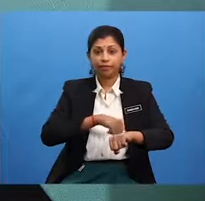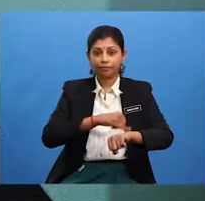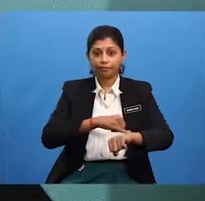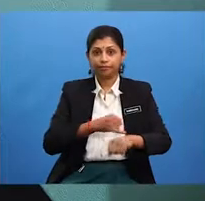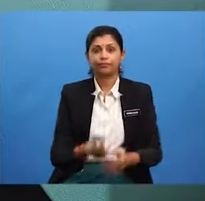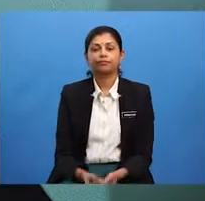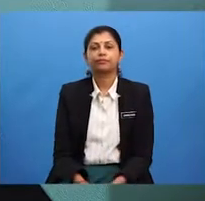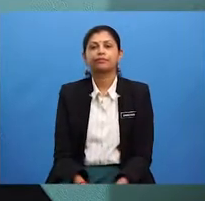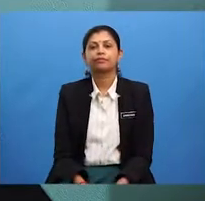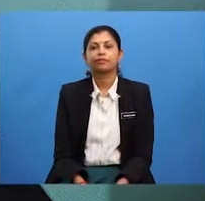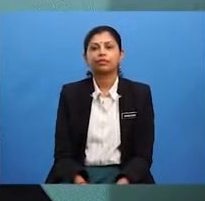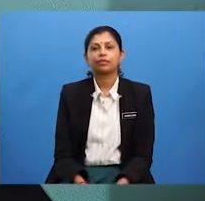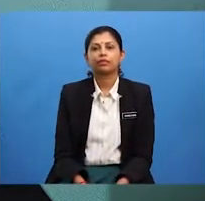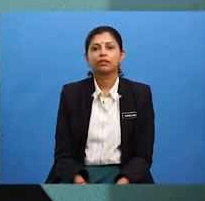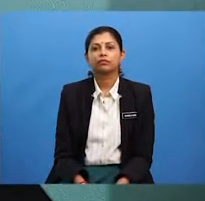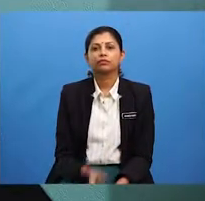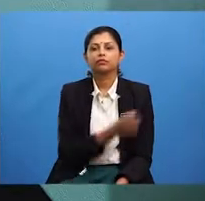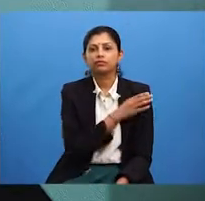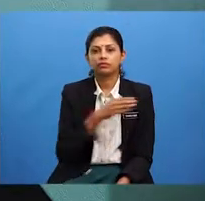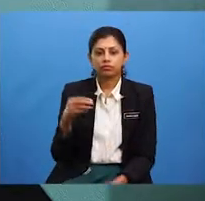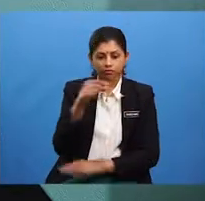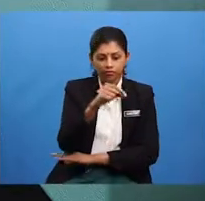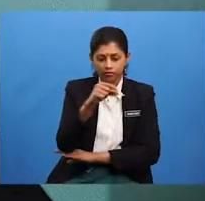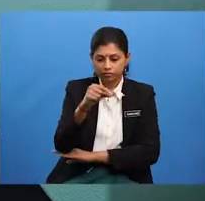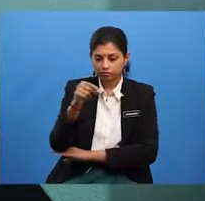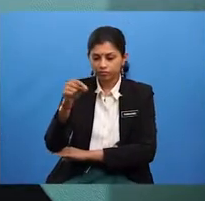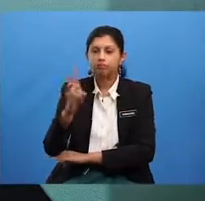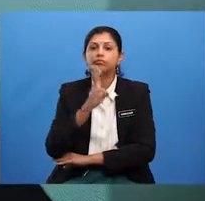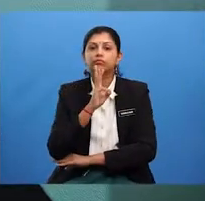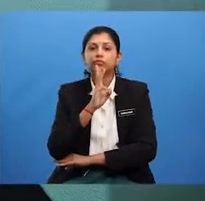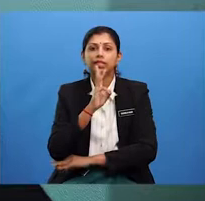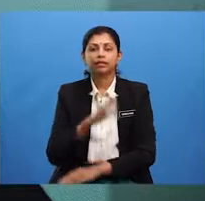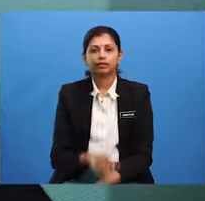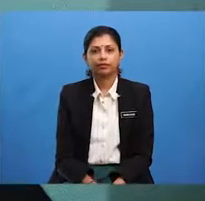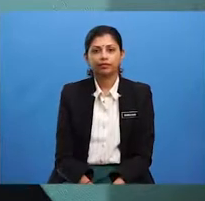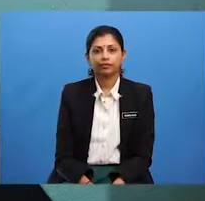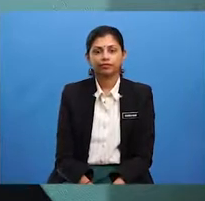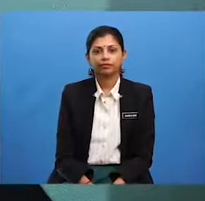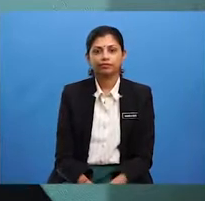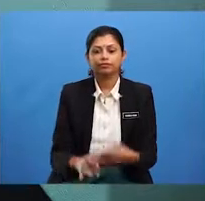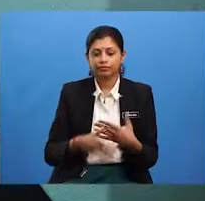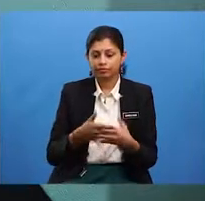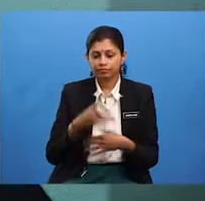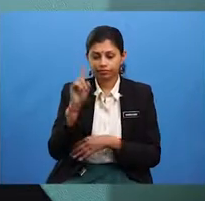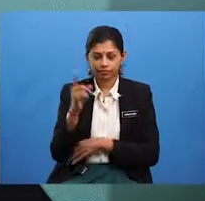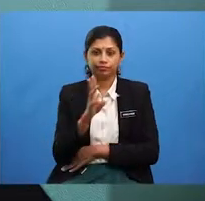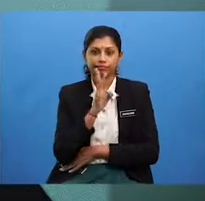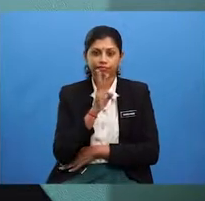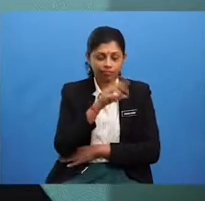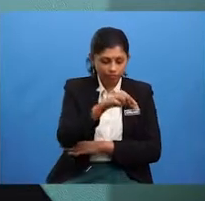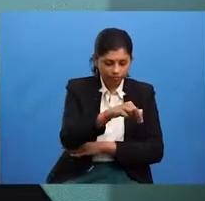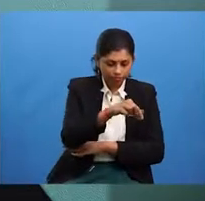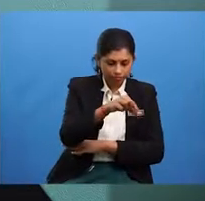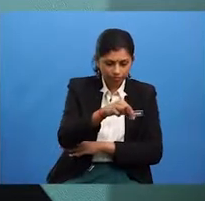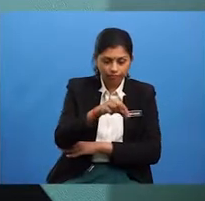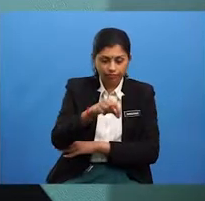dan penitis serta air. Langkah-langkahnya mudah saja. Titiskan air